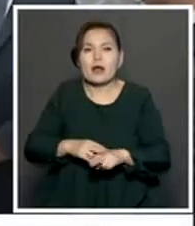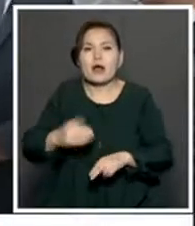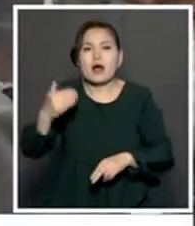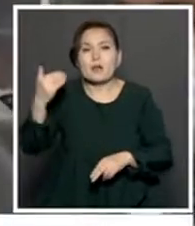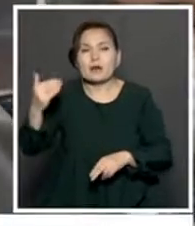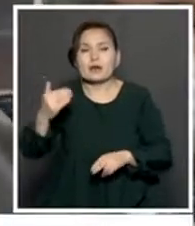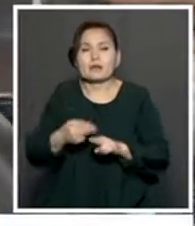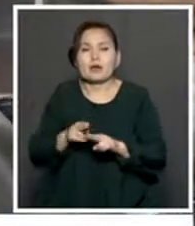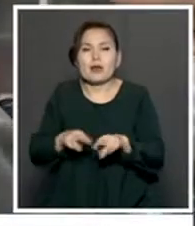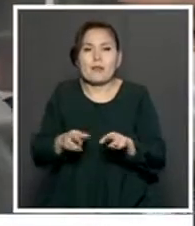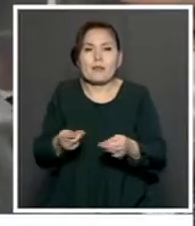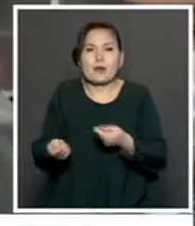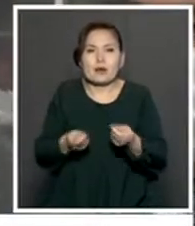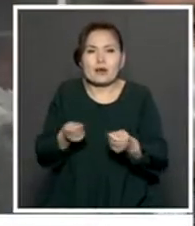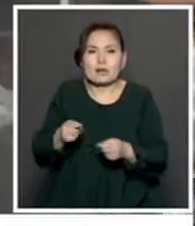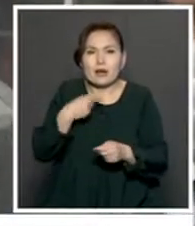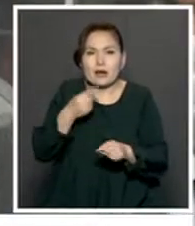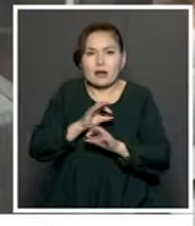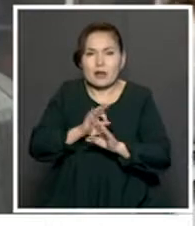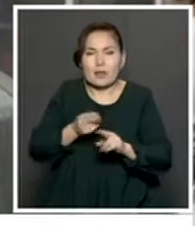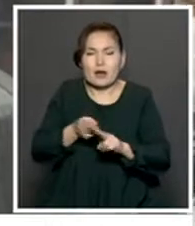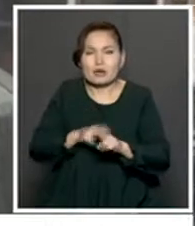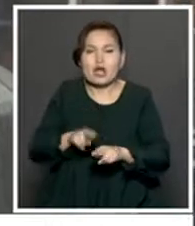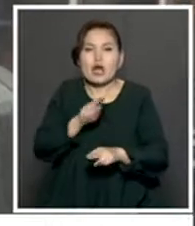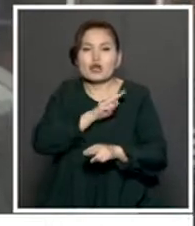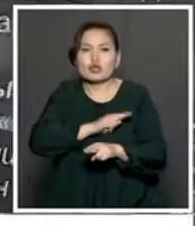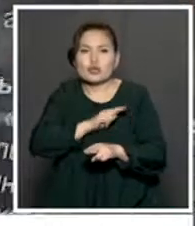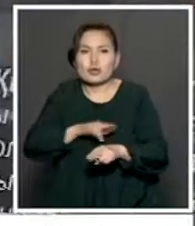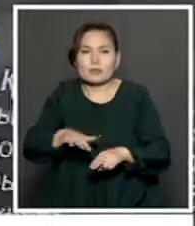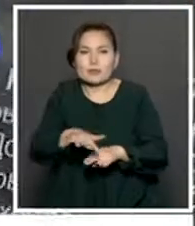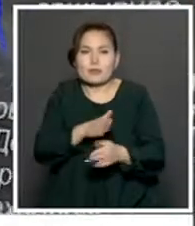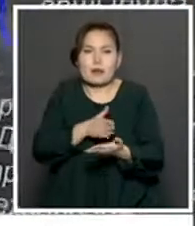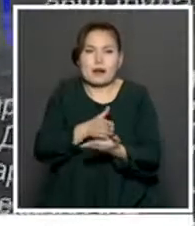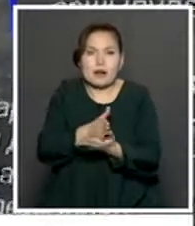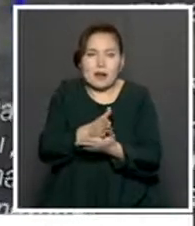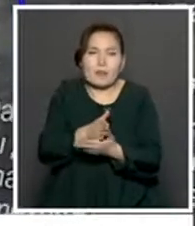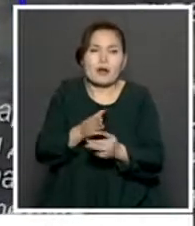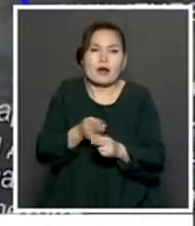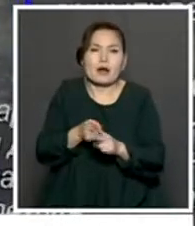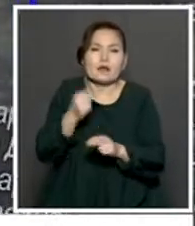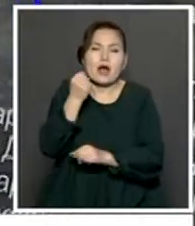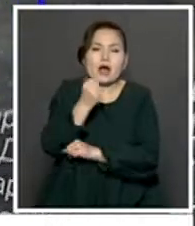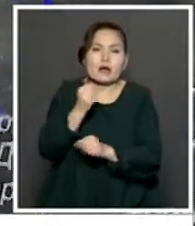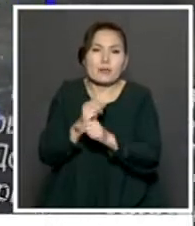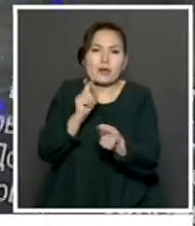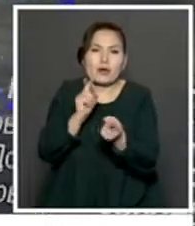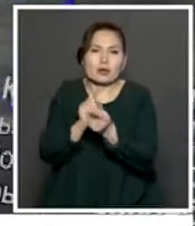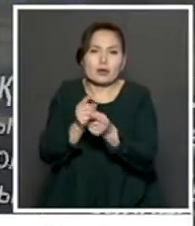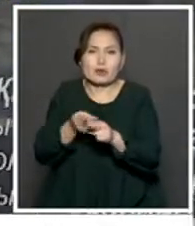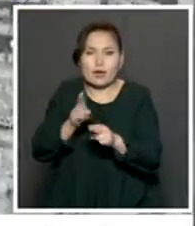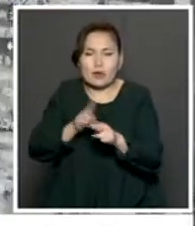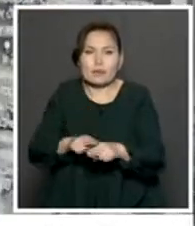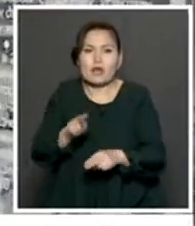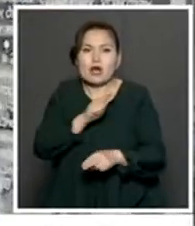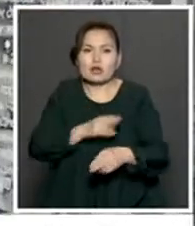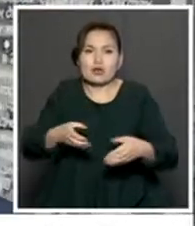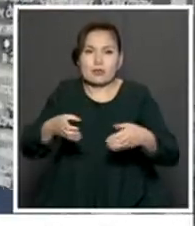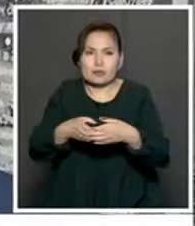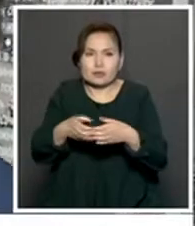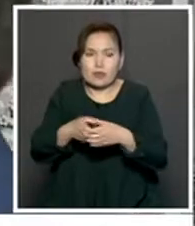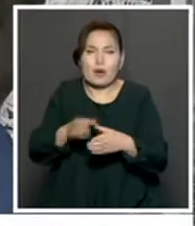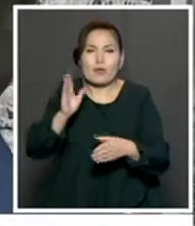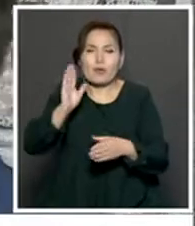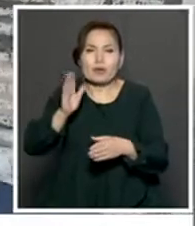табиғи ресурстар министрі Мағзұм Мырзағалиев өңірге жұмыс сапармен келді. Ол облыста геологиялық барлауды күшейту бойынша жұмыс тобы құрылатынын